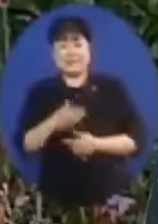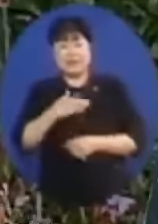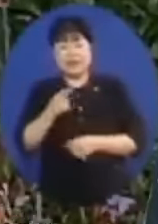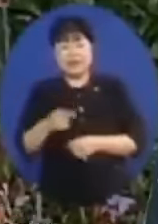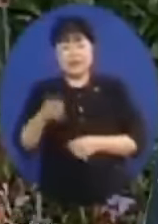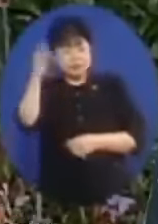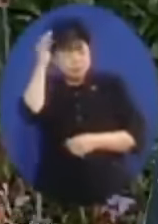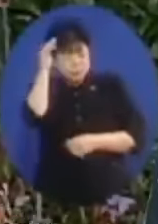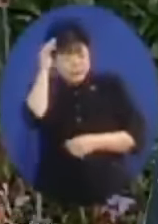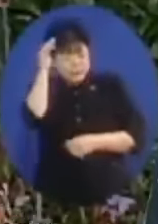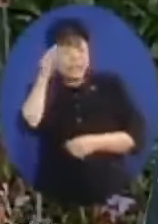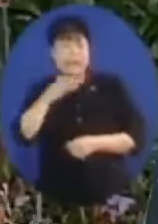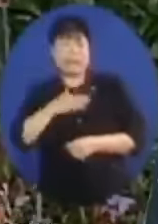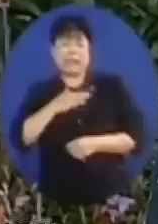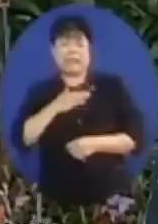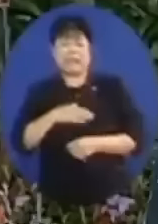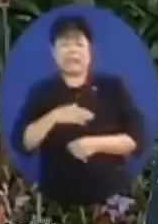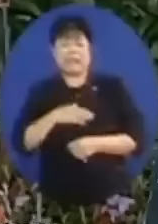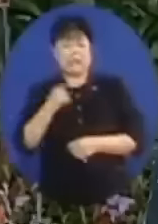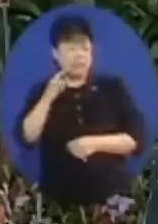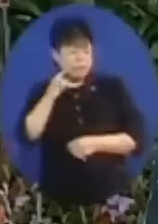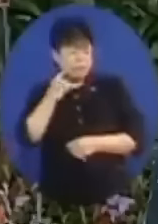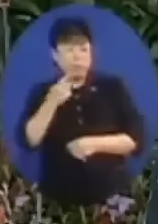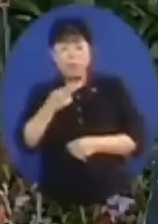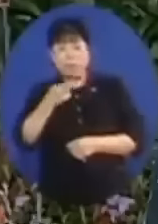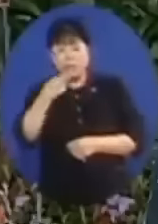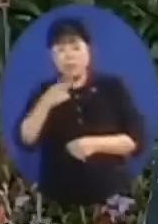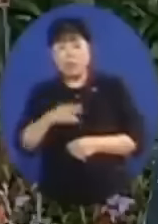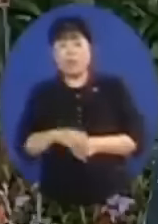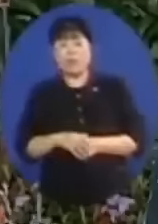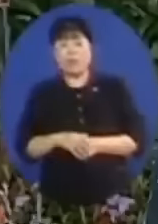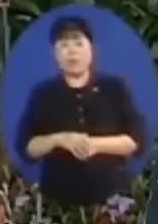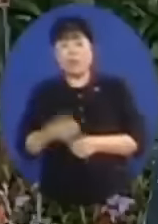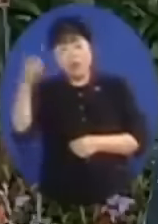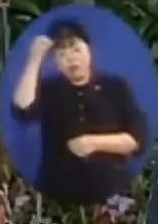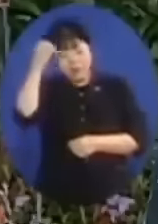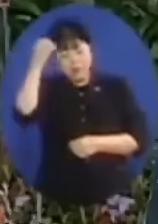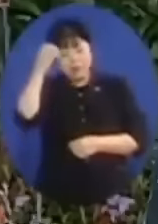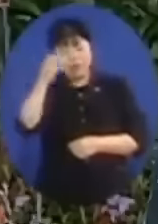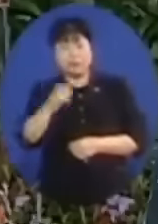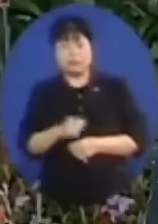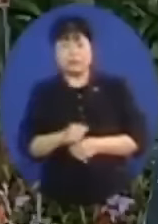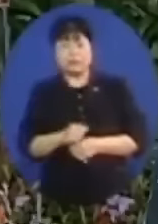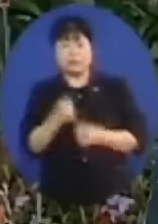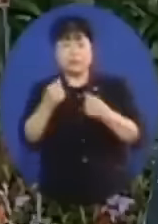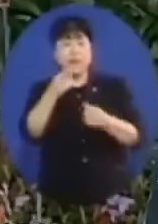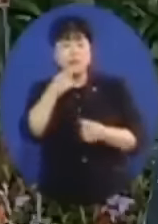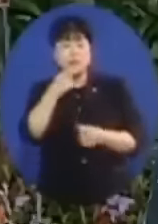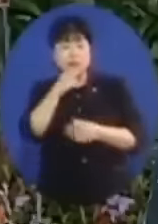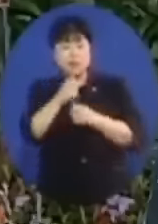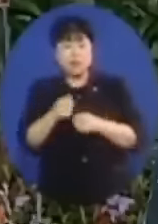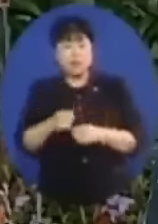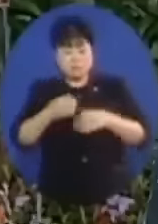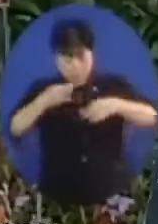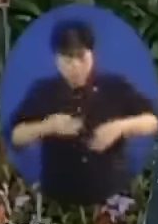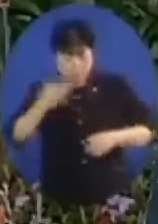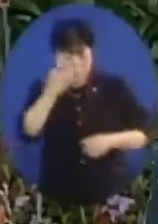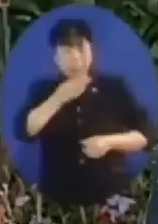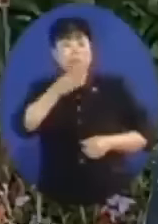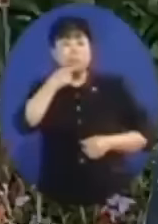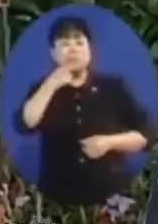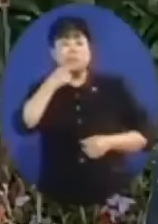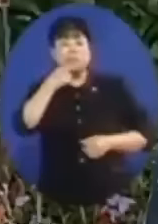것도 없고 예쁘지도 않고 명성도 돈도 없으며 하나님 보시기에 깨끗하지도 않아서